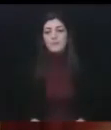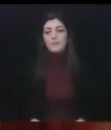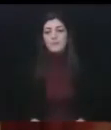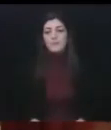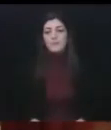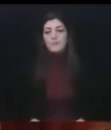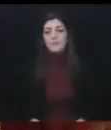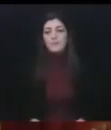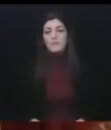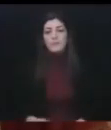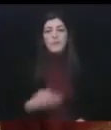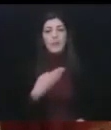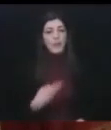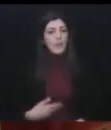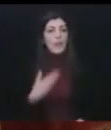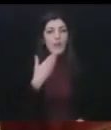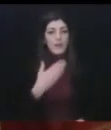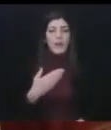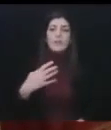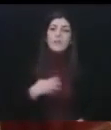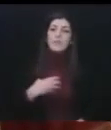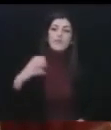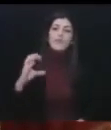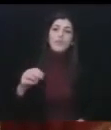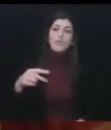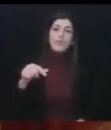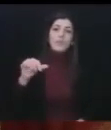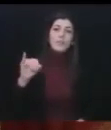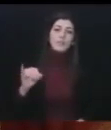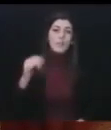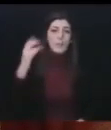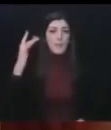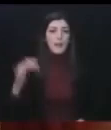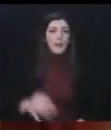consiglieri. Assessora Cenzi per il parere.